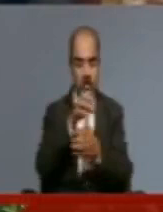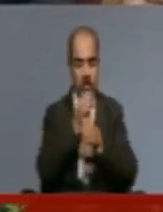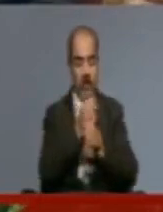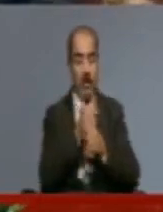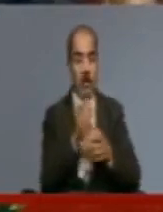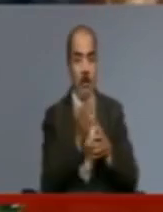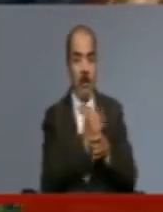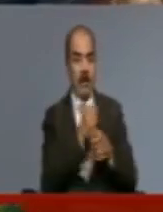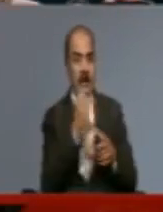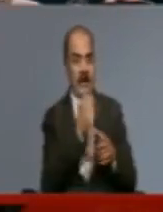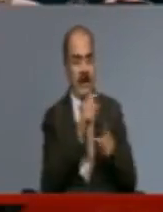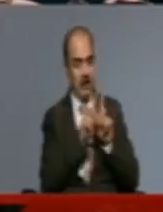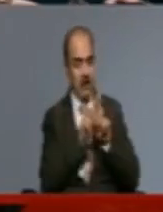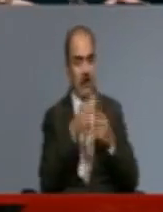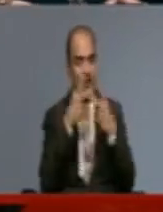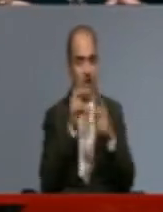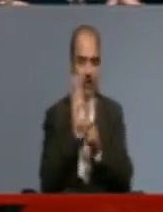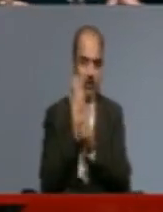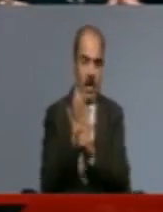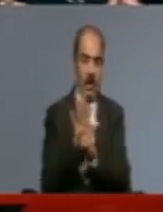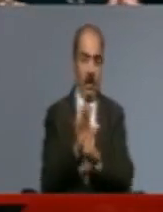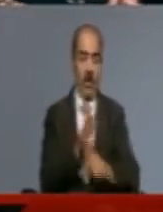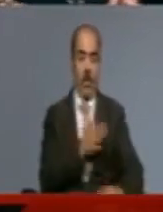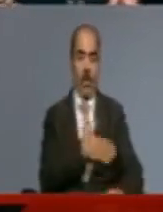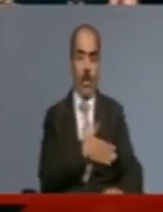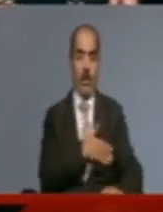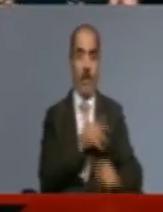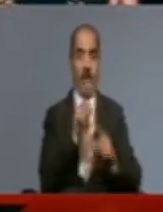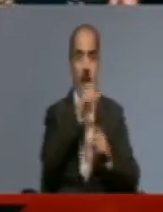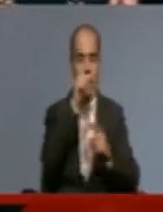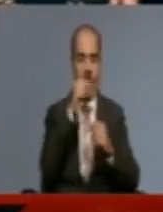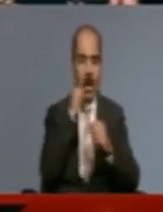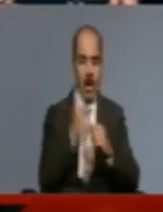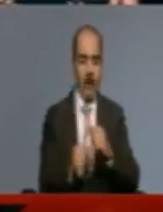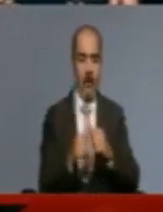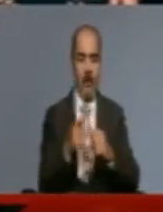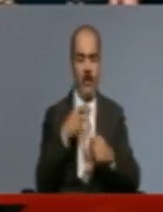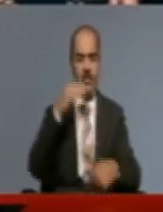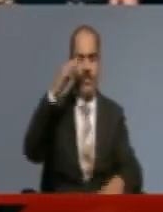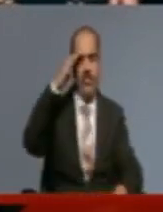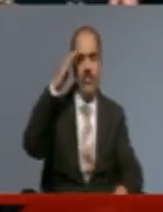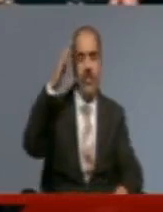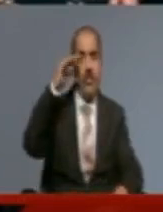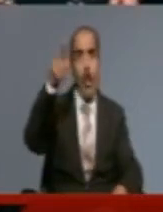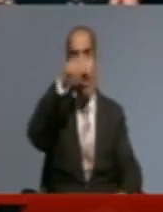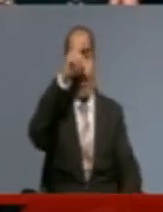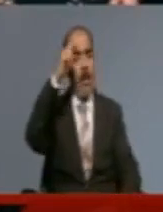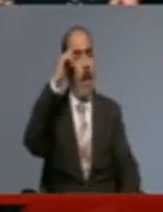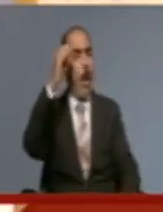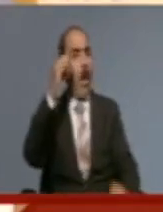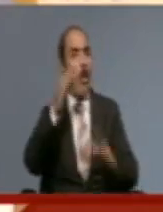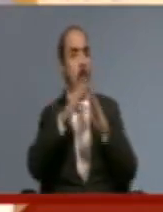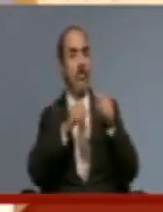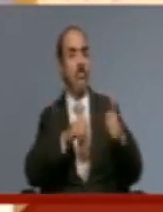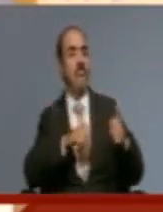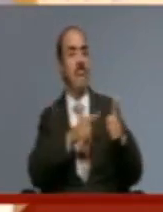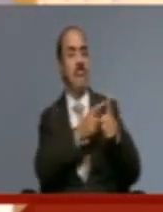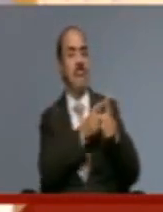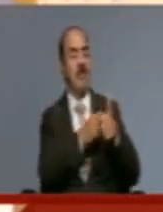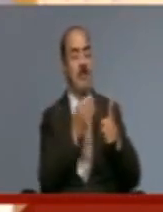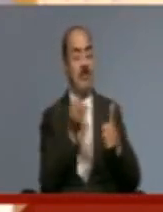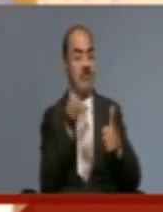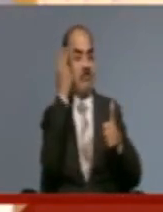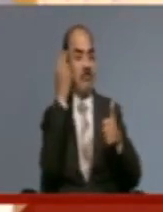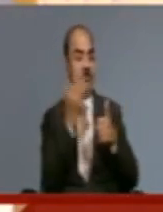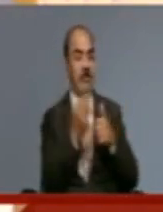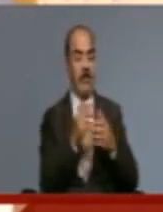رئيس الجمهورية من قلب الأمم المتحدة وسط شكر وإشادات أممية كبيرة. ونجحت مبادرة دوية